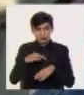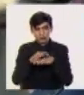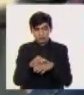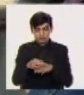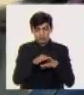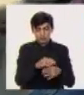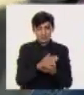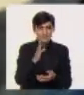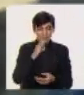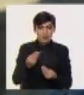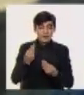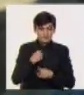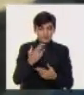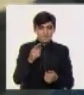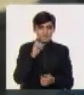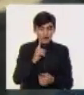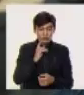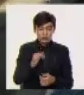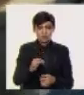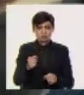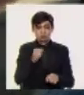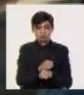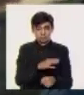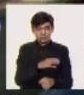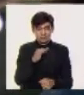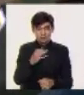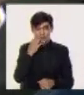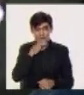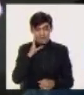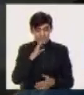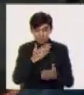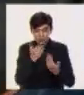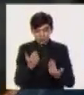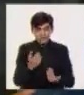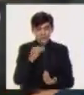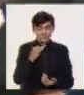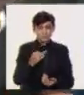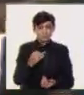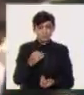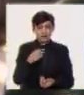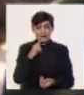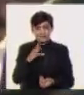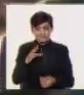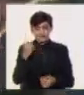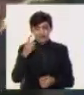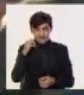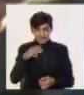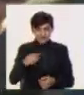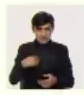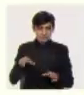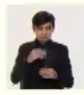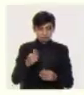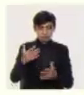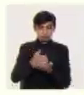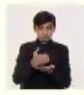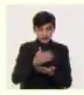береді. Уақытша береді, өшіріп тастайды. Не ыстық су жоқ. Хотя квартплатасын, коммуналканың бәрін алады